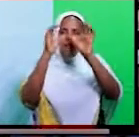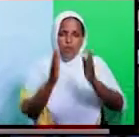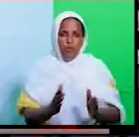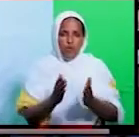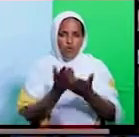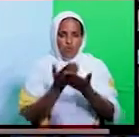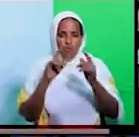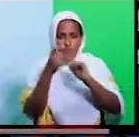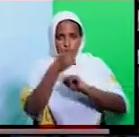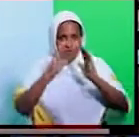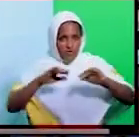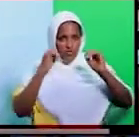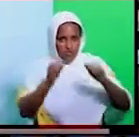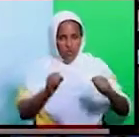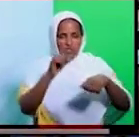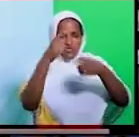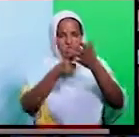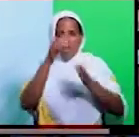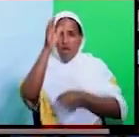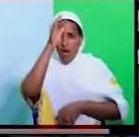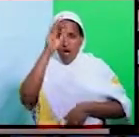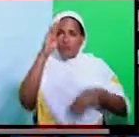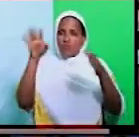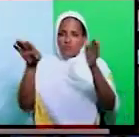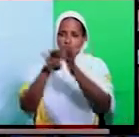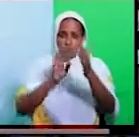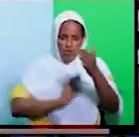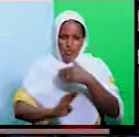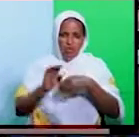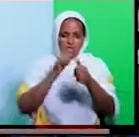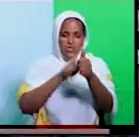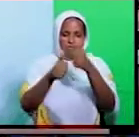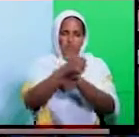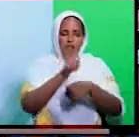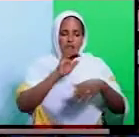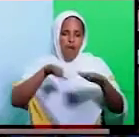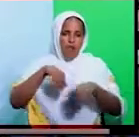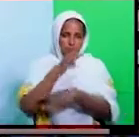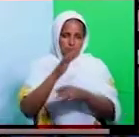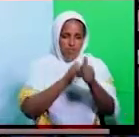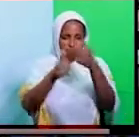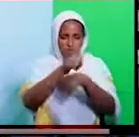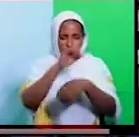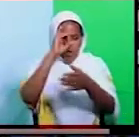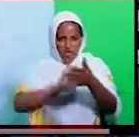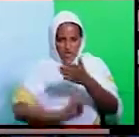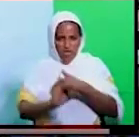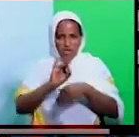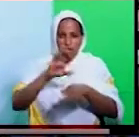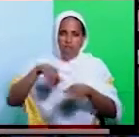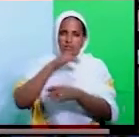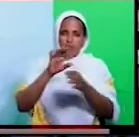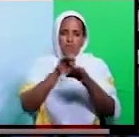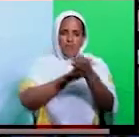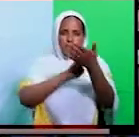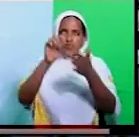ወደ መጨረሻ ያሉት አንድ ሁለት አረፍተ ነገሮች ጠፏቸው እና እየተሳቀቁ ቀኑን ሙሉ ሲያስተምረውን ሁሉ ጳጳሱ እንዴት አሁን ጠፋን እንላለን ግን